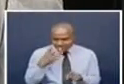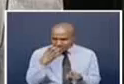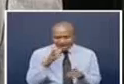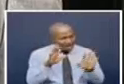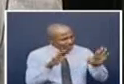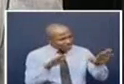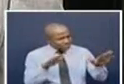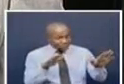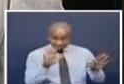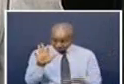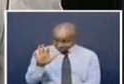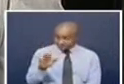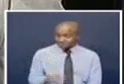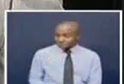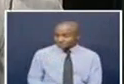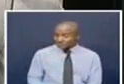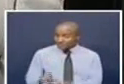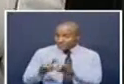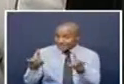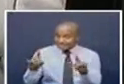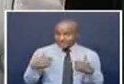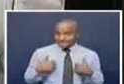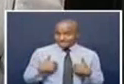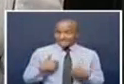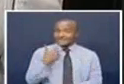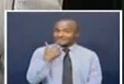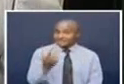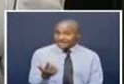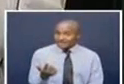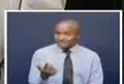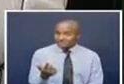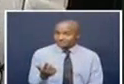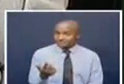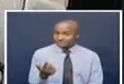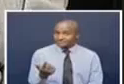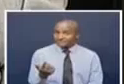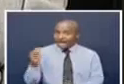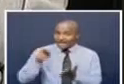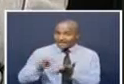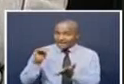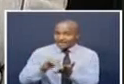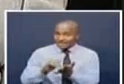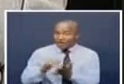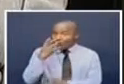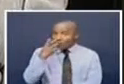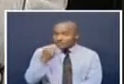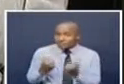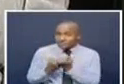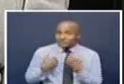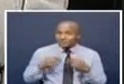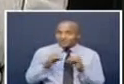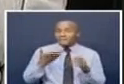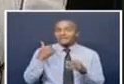rafiki yangu sasa. Lakini mimi nimesema ya kwamba hata chama isinipendelee. Tuende kwa